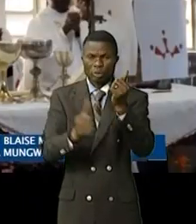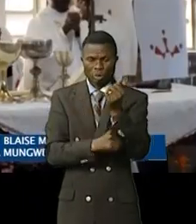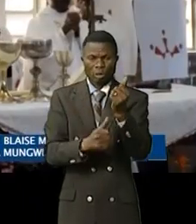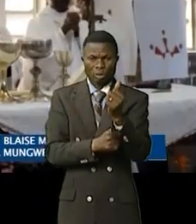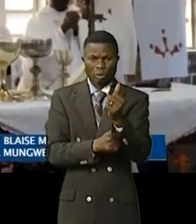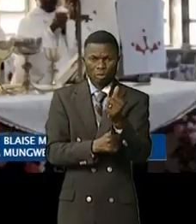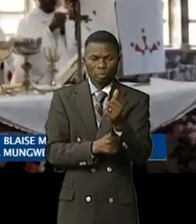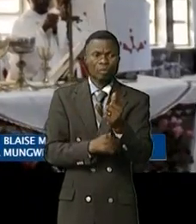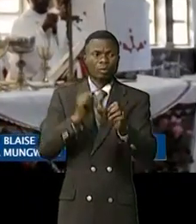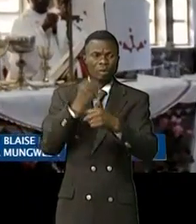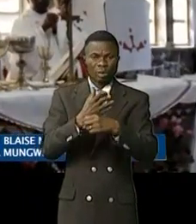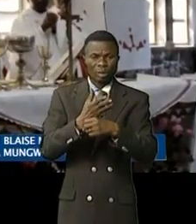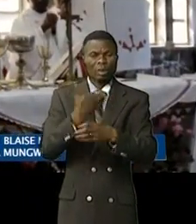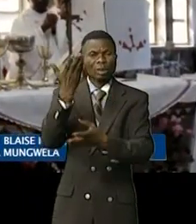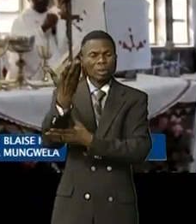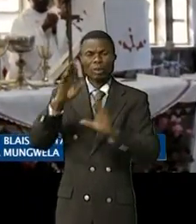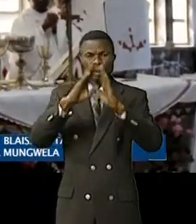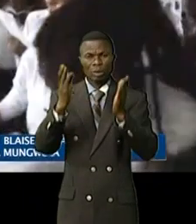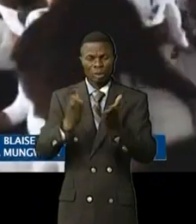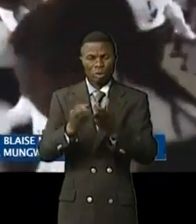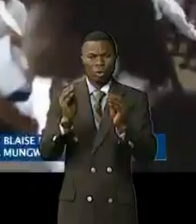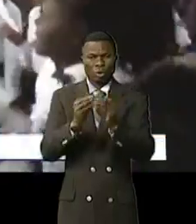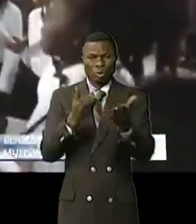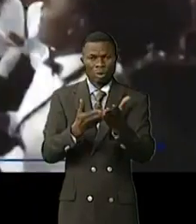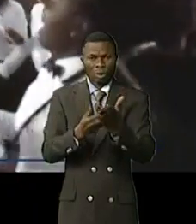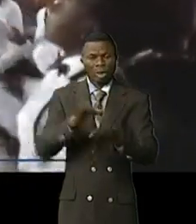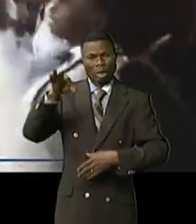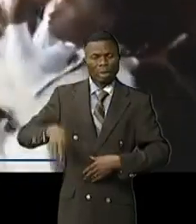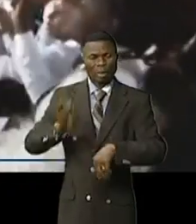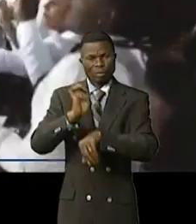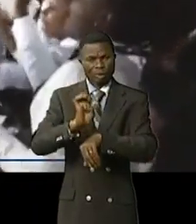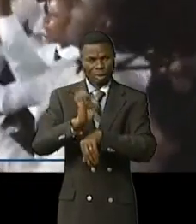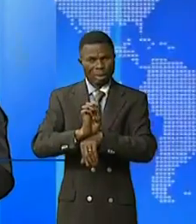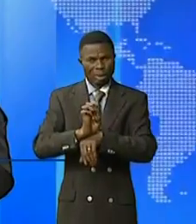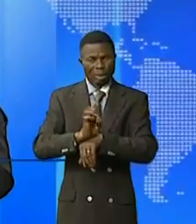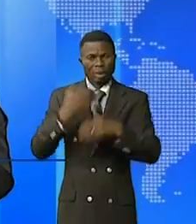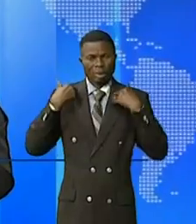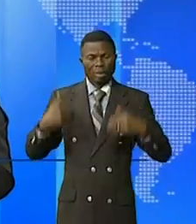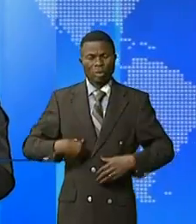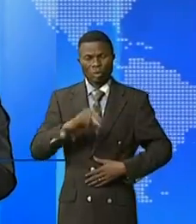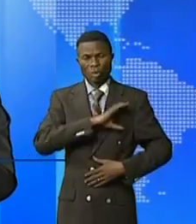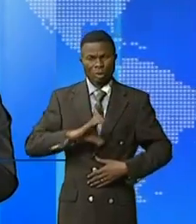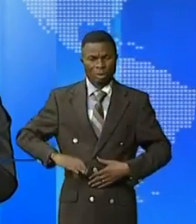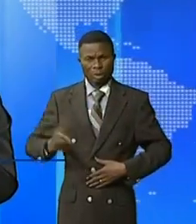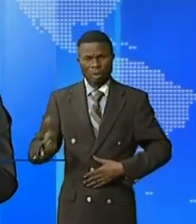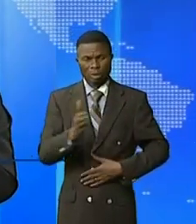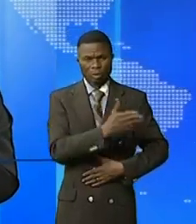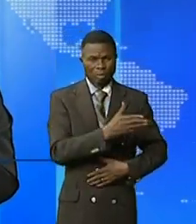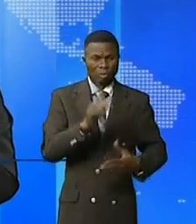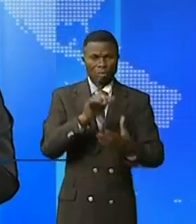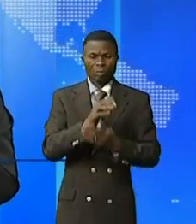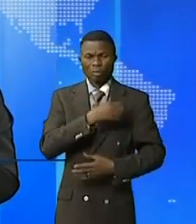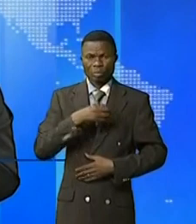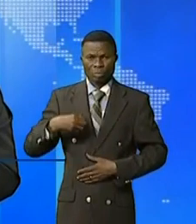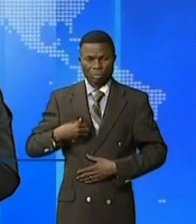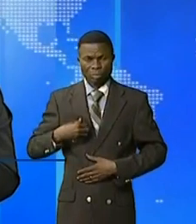concrétiser dans les faits les recommandations du synode pour le bien de l'Église, corps du Christ. Et puis les femmes de la